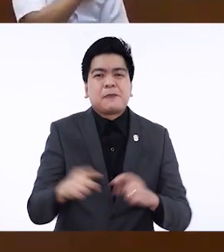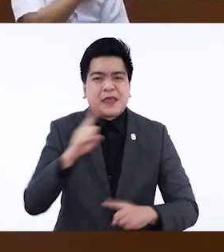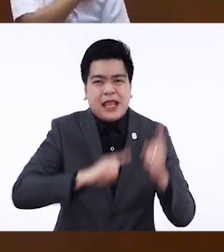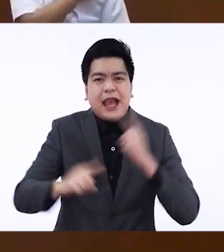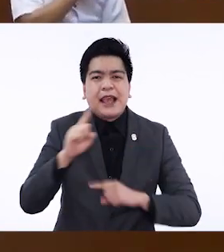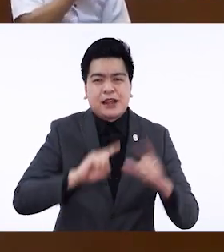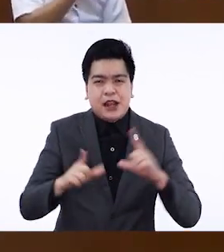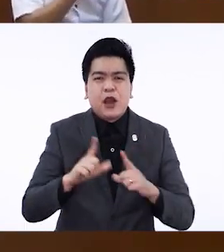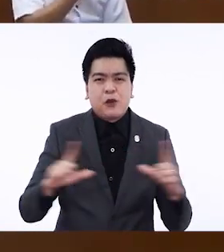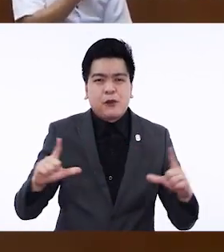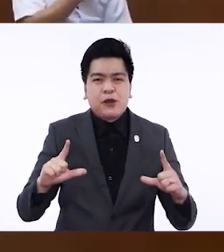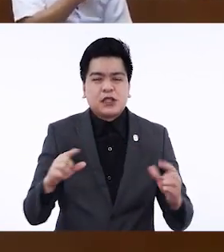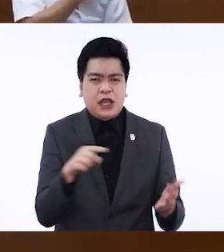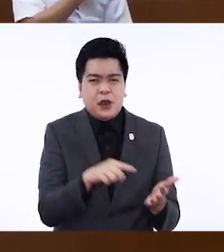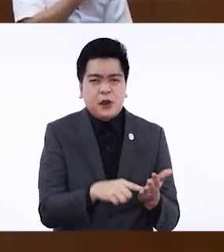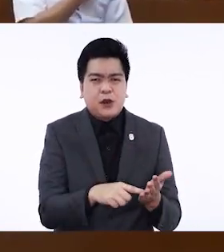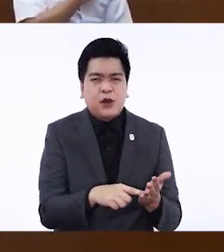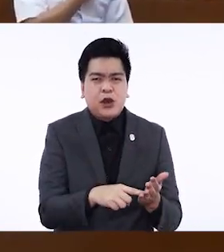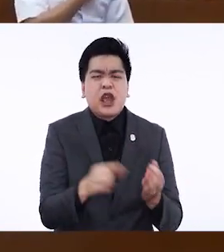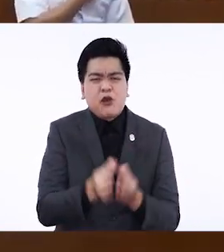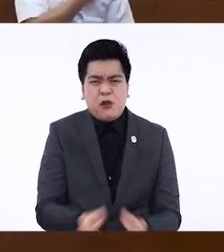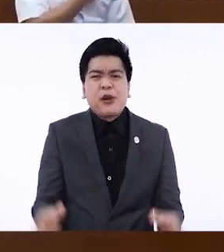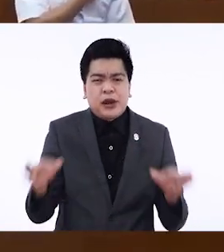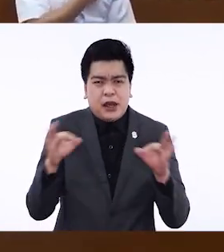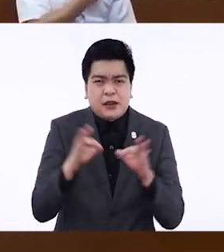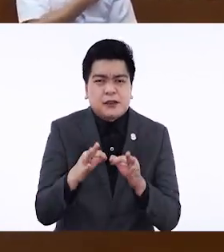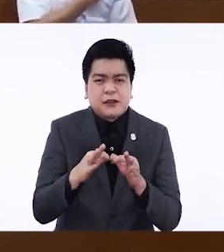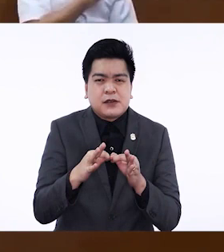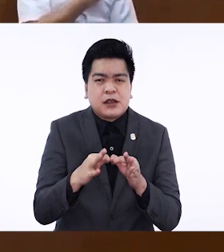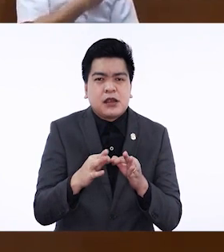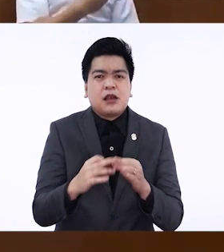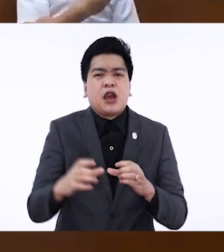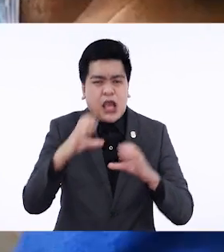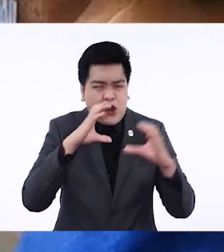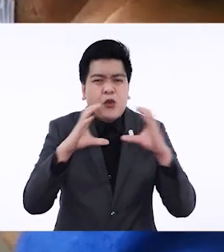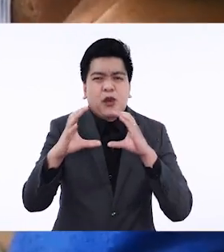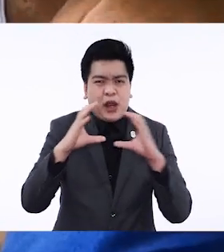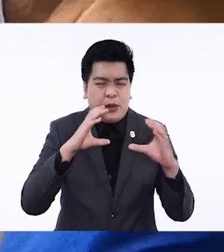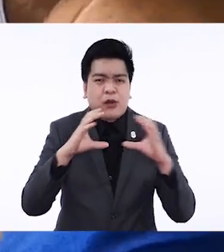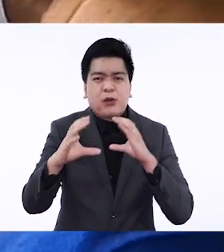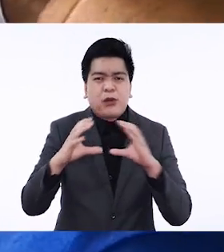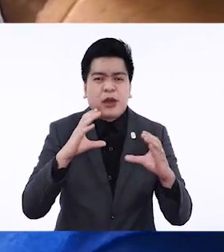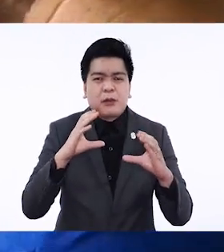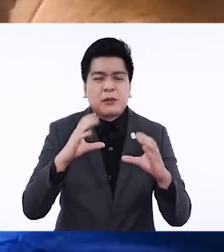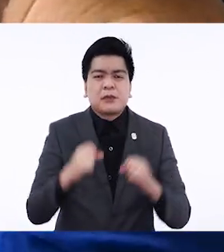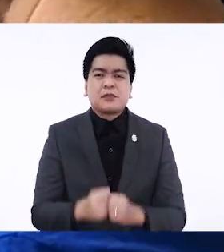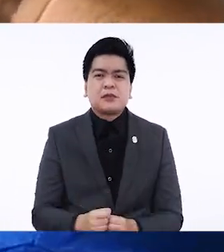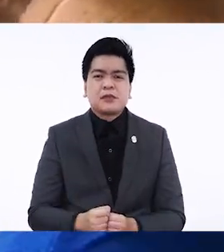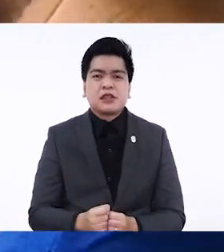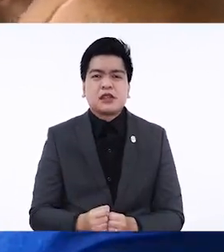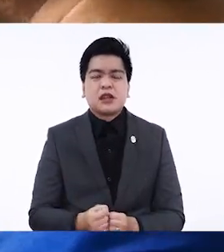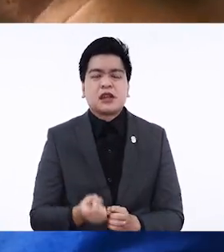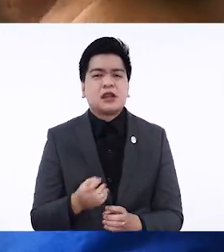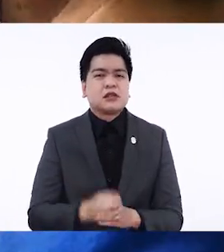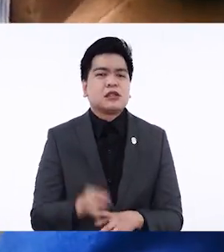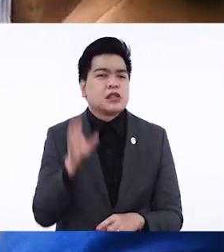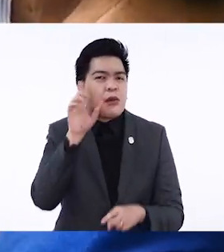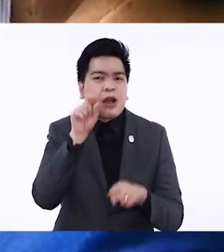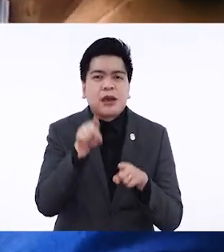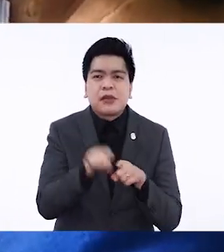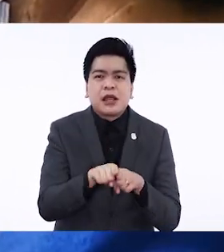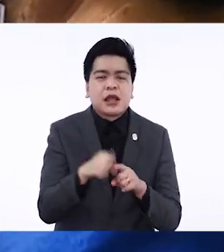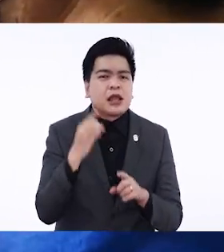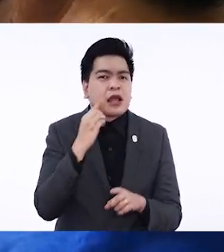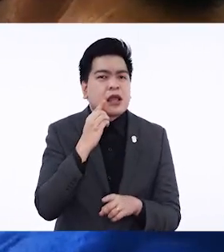language. Sapagat ito po ay mahalaga sa pakikipagsalamuha o pakikipag-usap sa mga kapatid